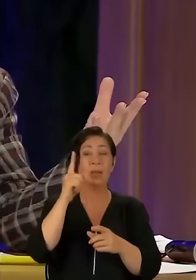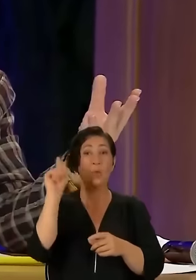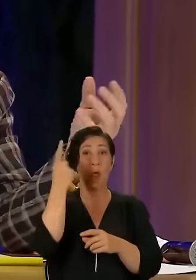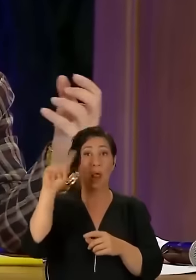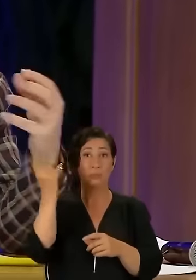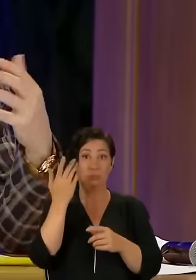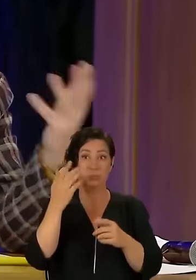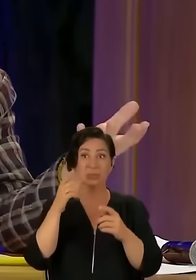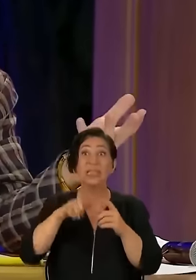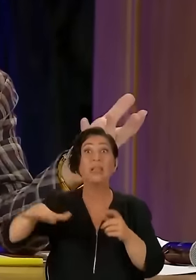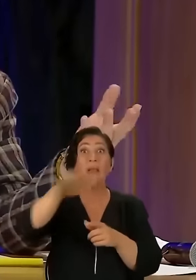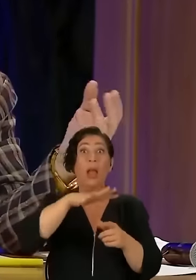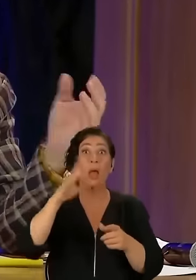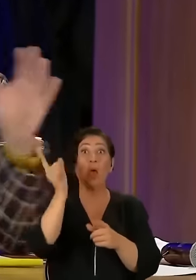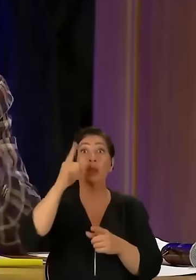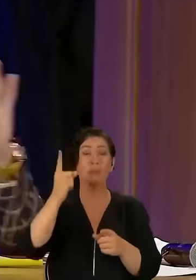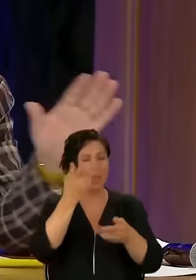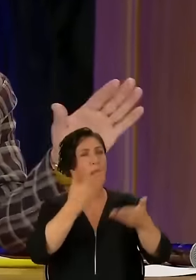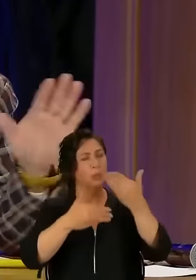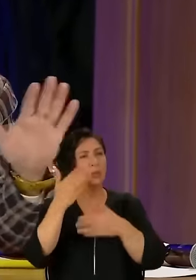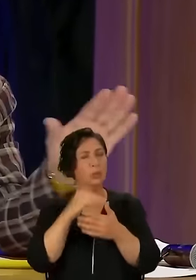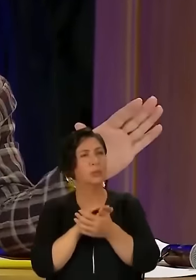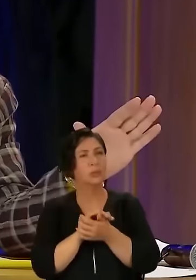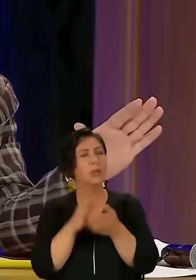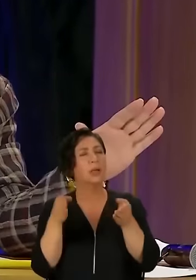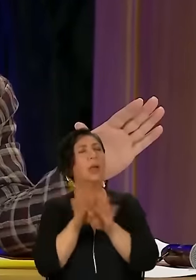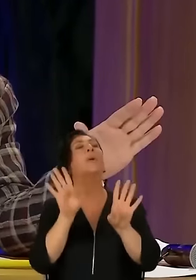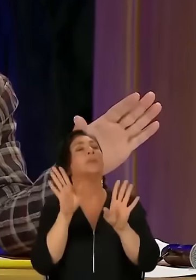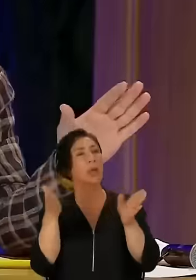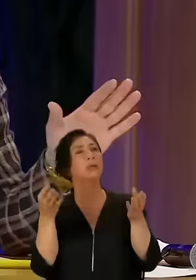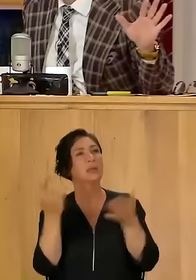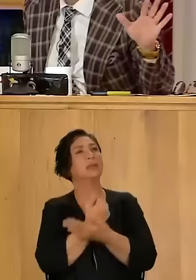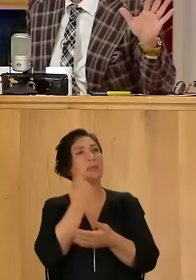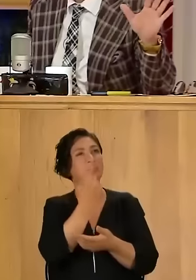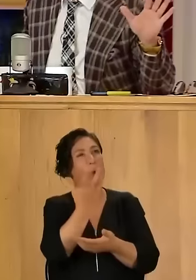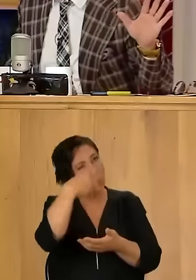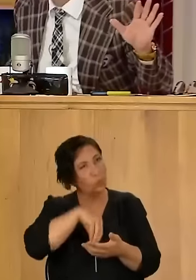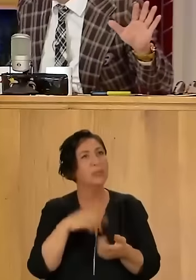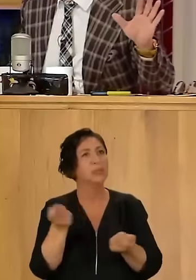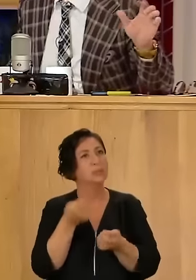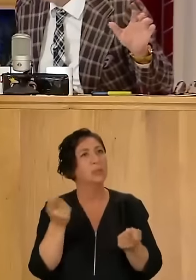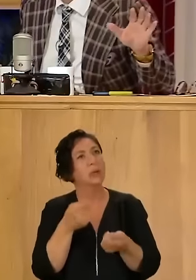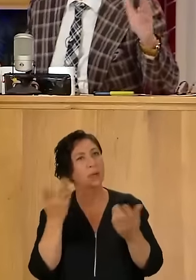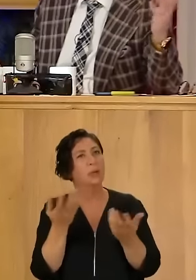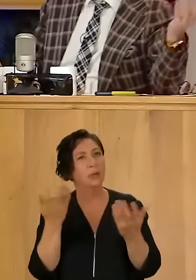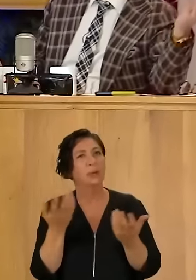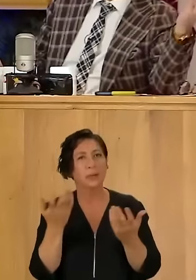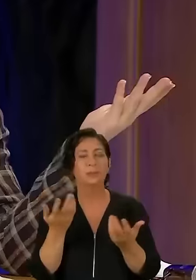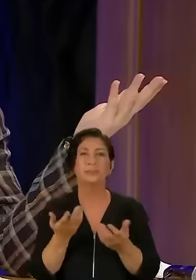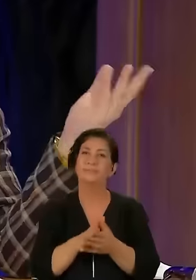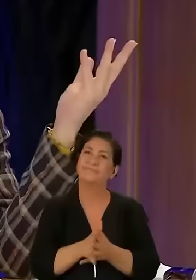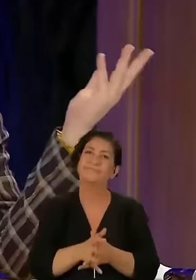yayın yönetmeniyle oturuyorum. Bir şeyler anlatmaya çalışıyorum. Tamamen kapanmadan kazan zekasında bir şey yutmaya çalışıyorum.